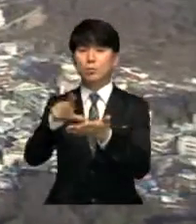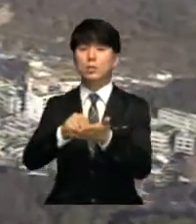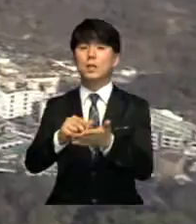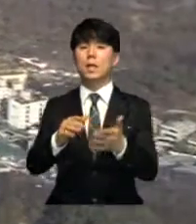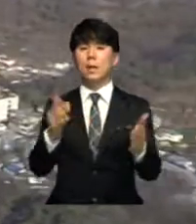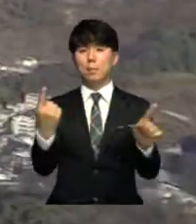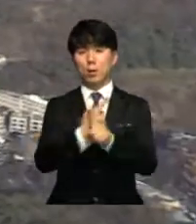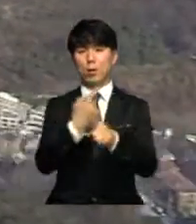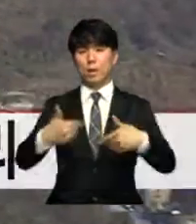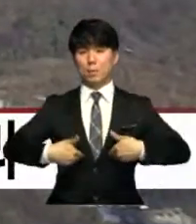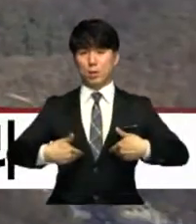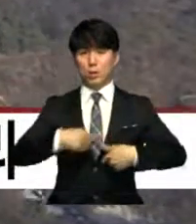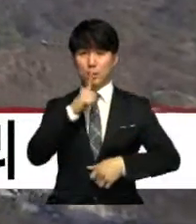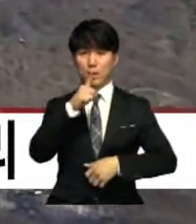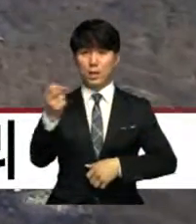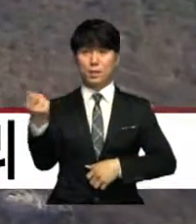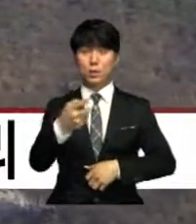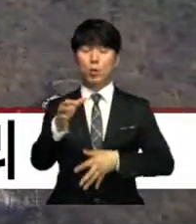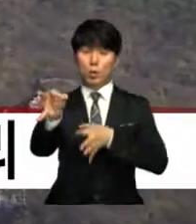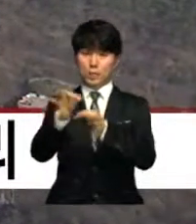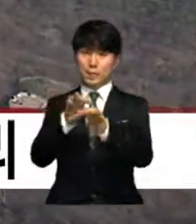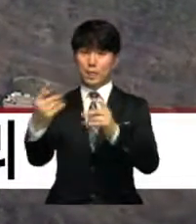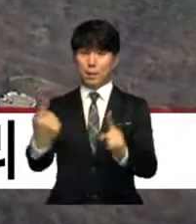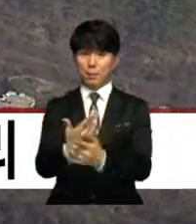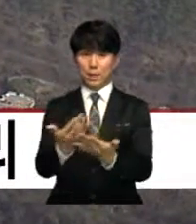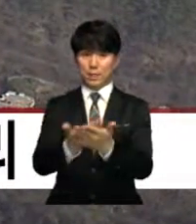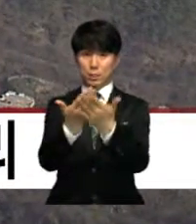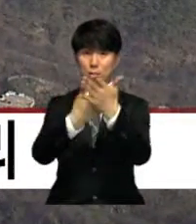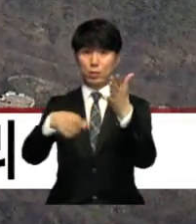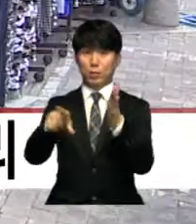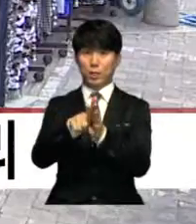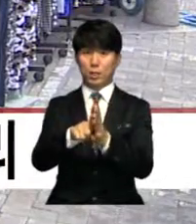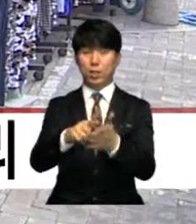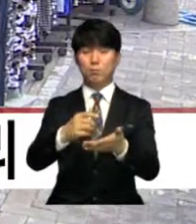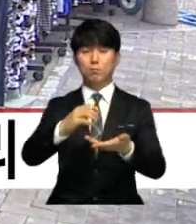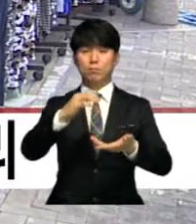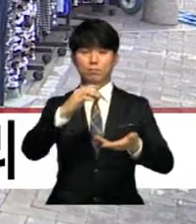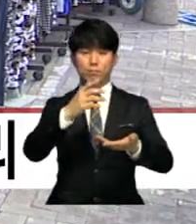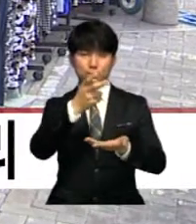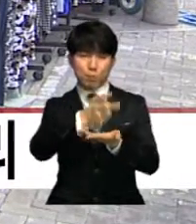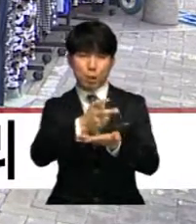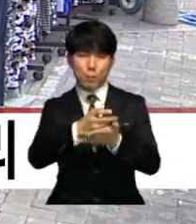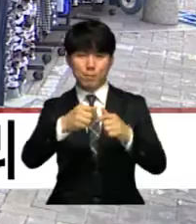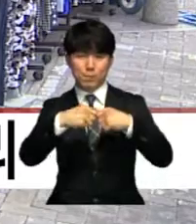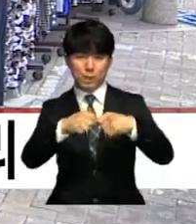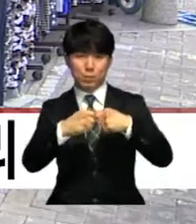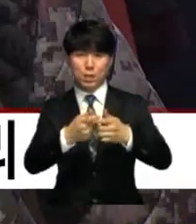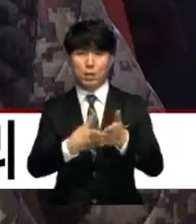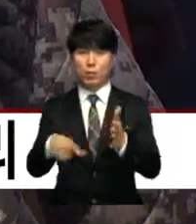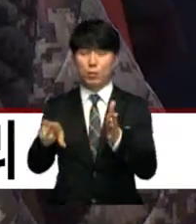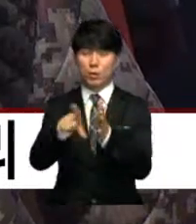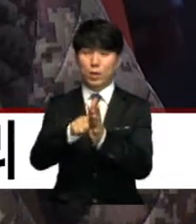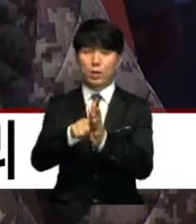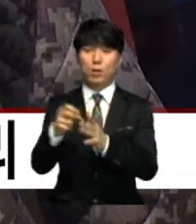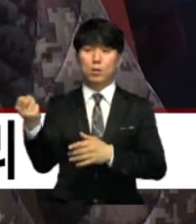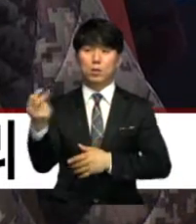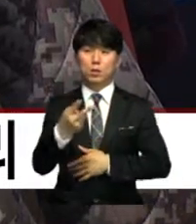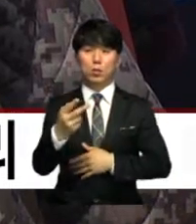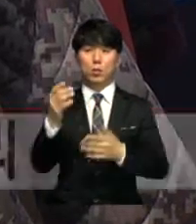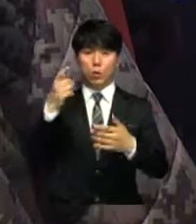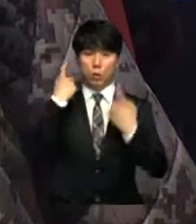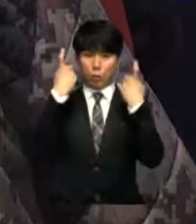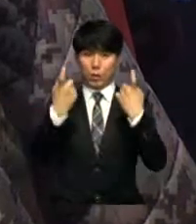말했습니다. 또 전통시장 활성화를 위해 더 세분화된 특화시장과 지역 관광지를 연계한